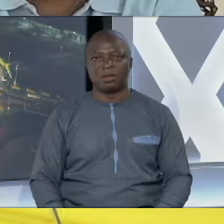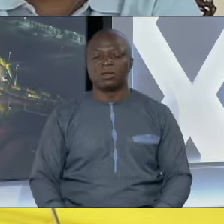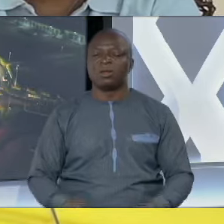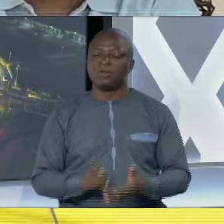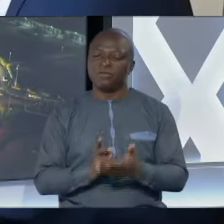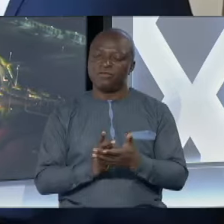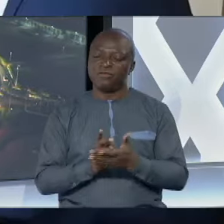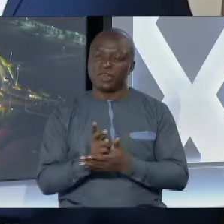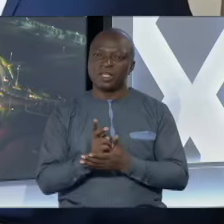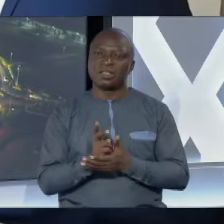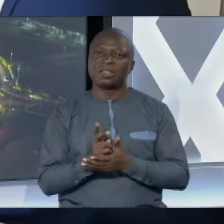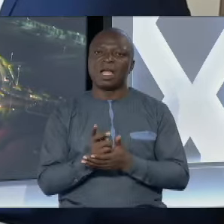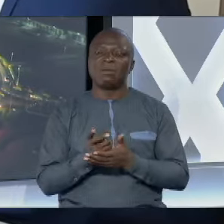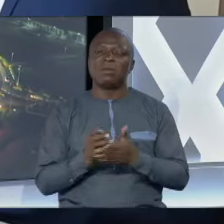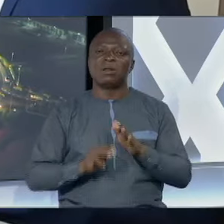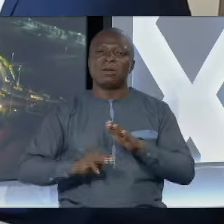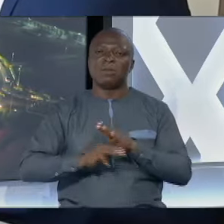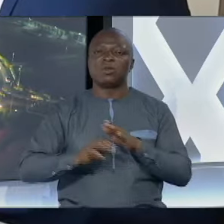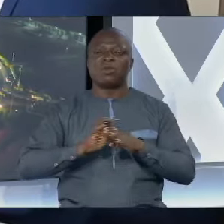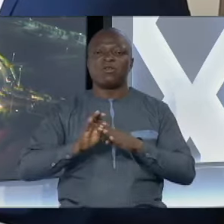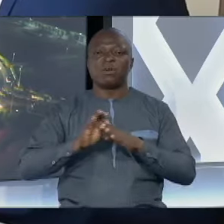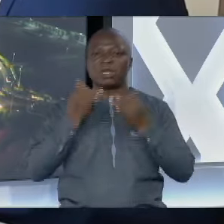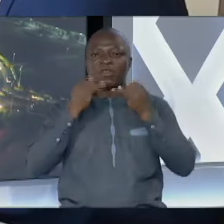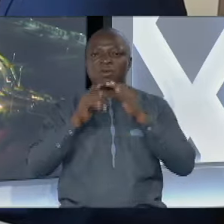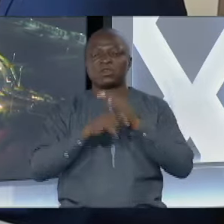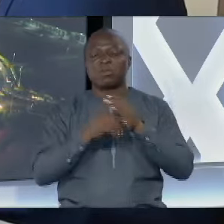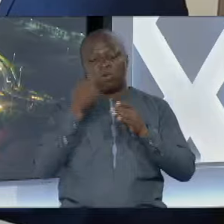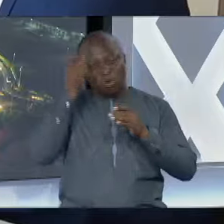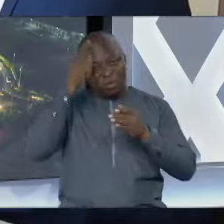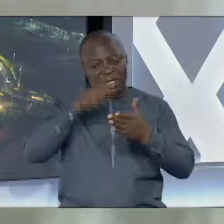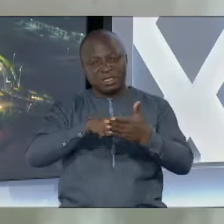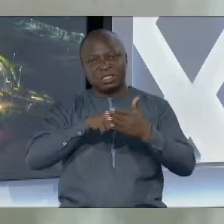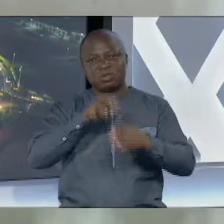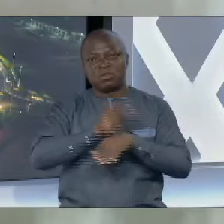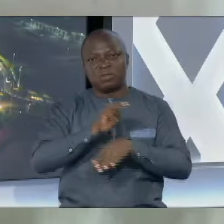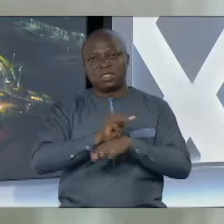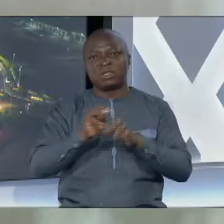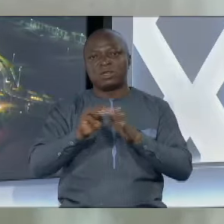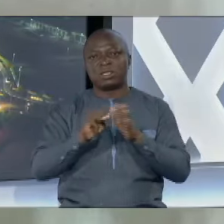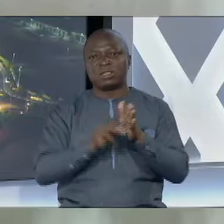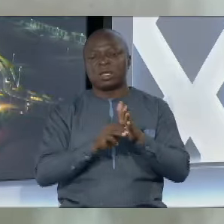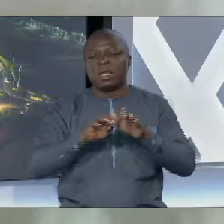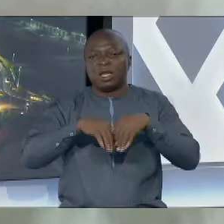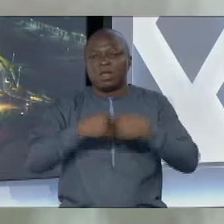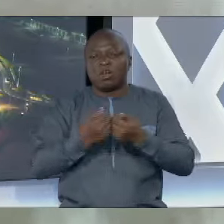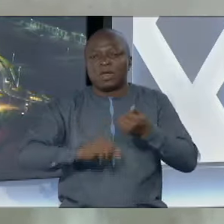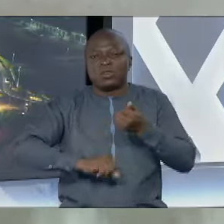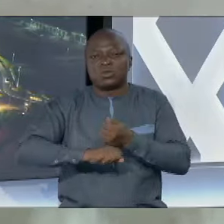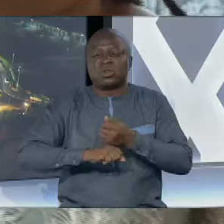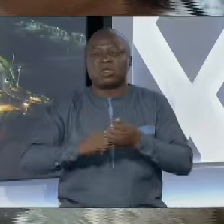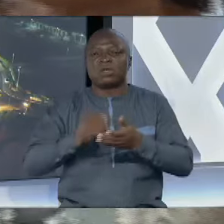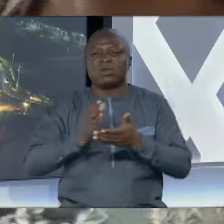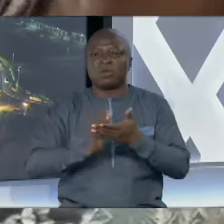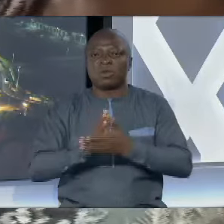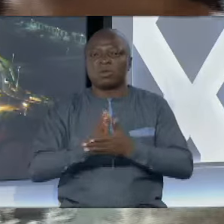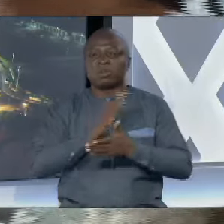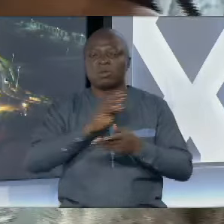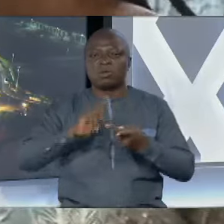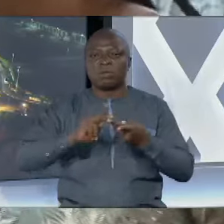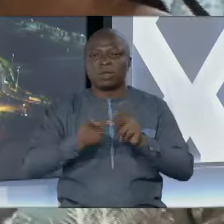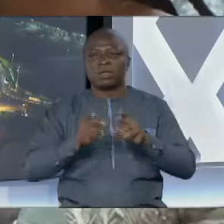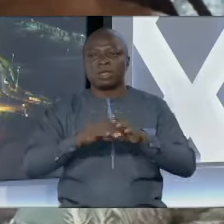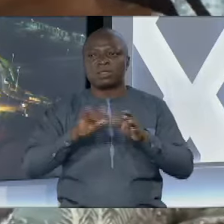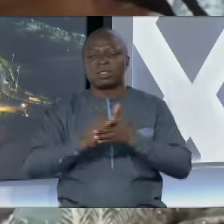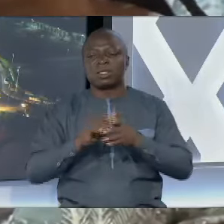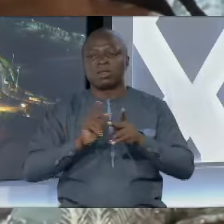Véritable mine d'informations pour comprendre les exigences du métier de magistrat et comment soutenir efficacement son partenaire dans